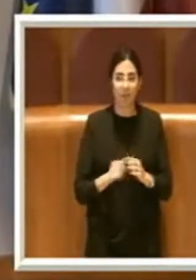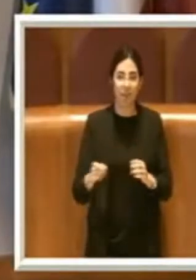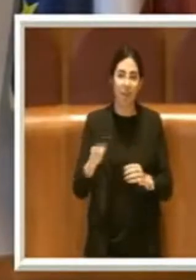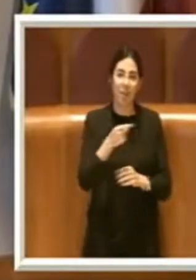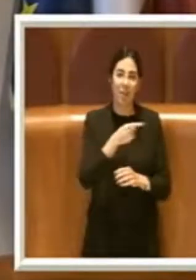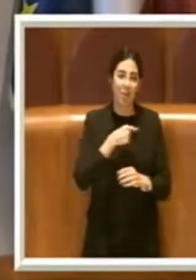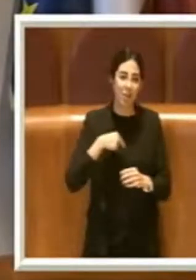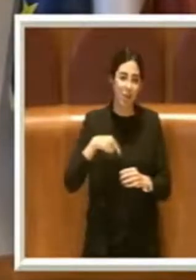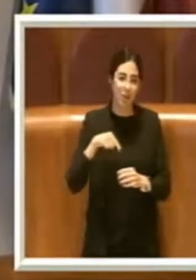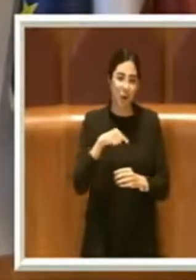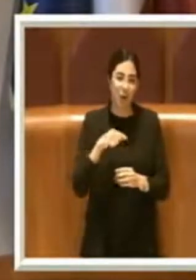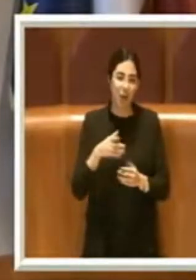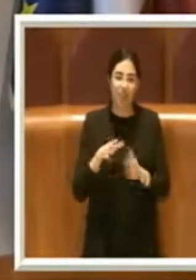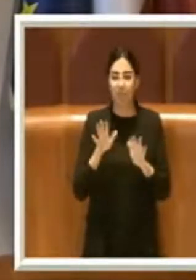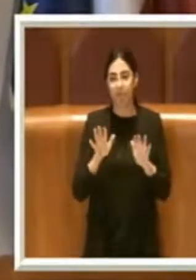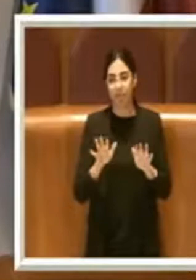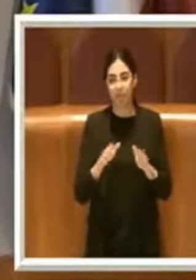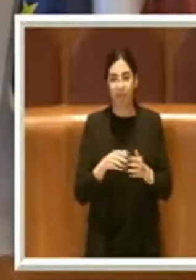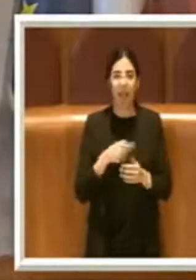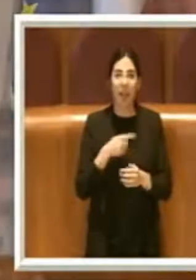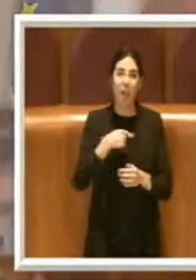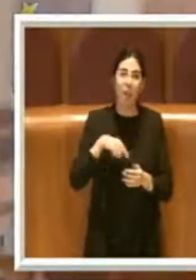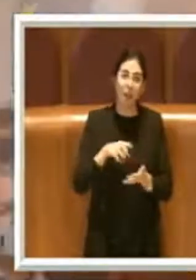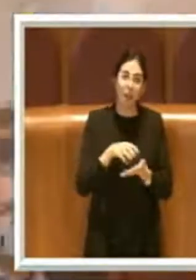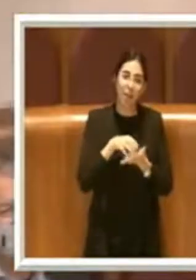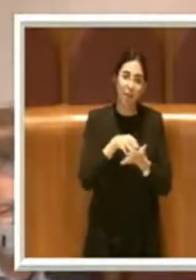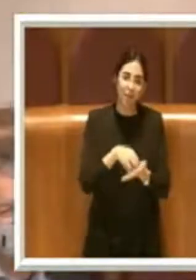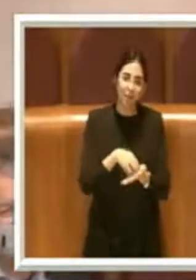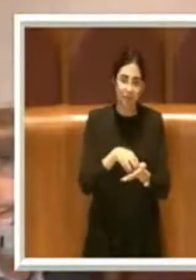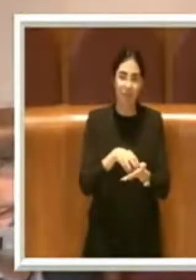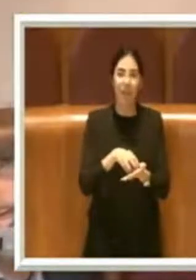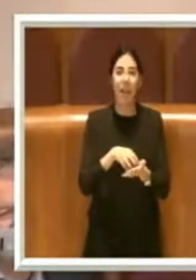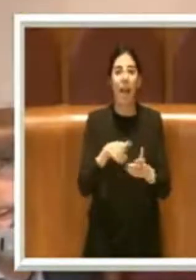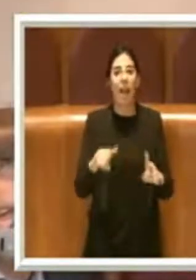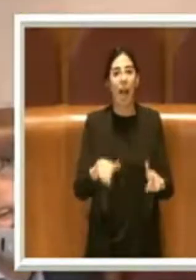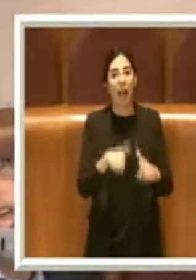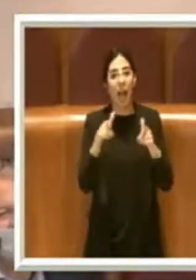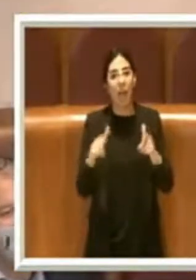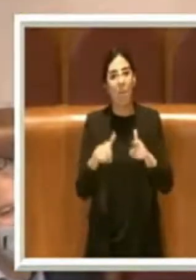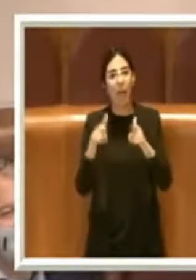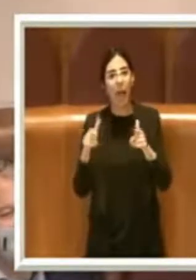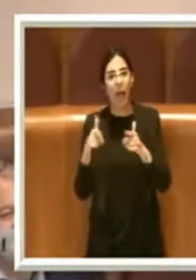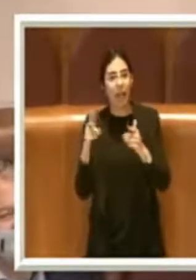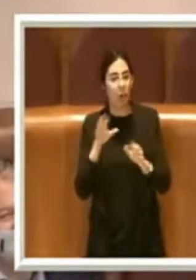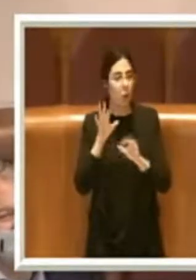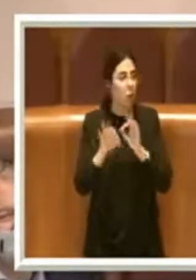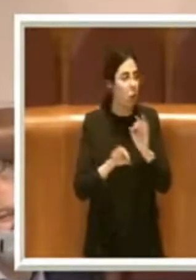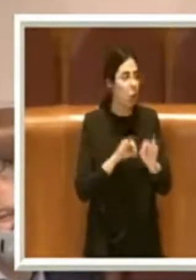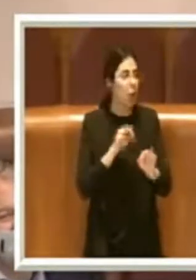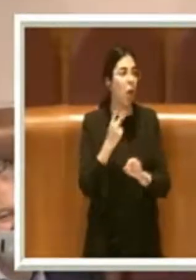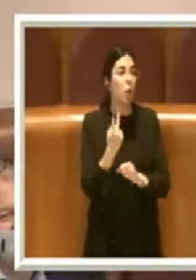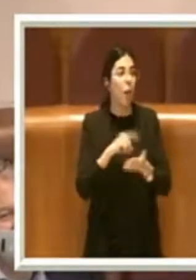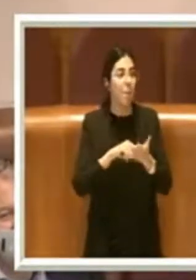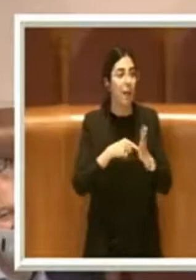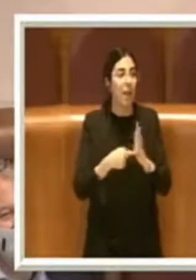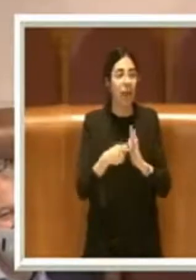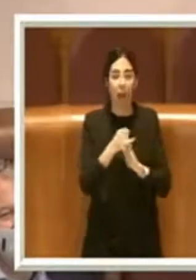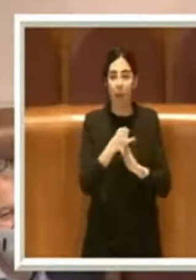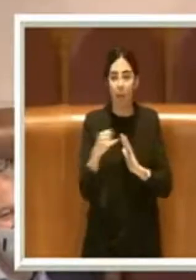investito sul miglioraggio delle alberature pari a 2 milioni e mezzo, ovviamente che